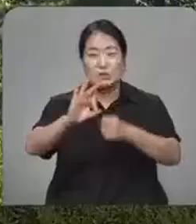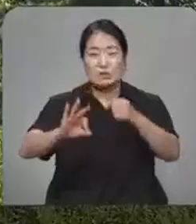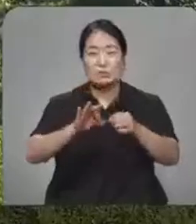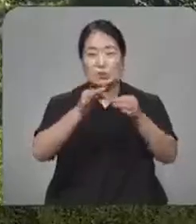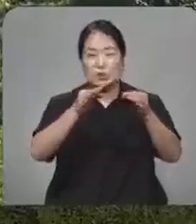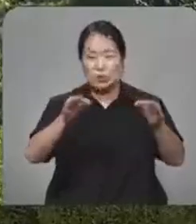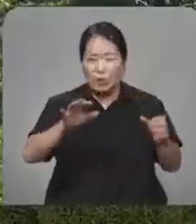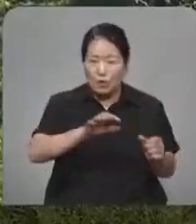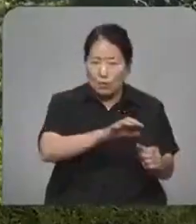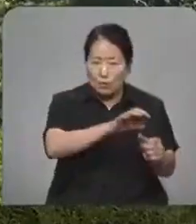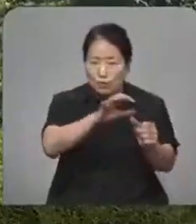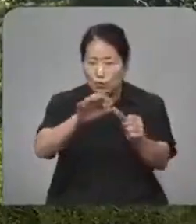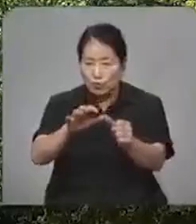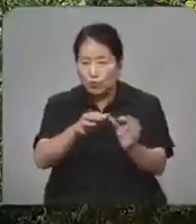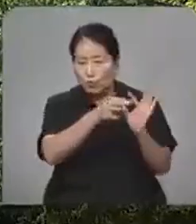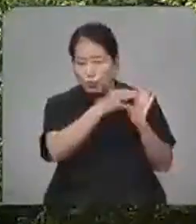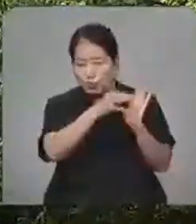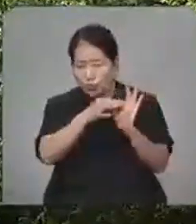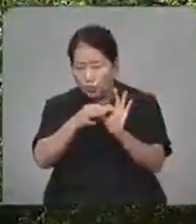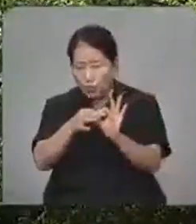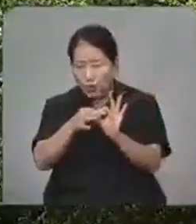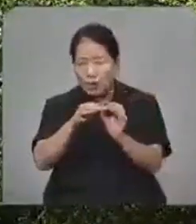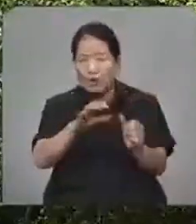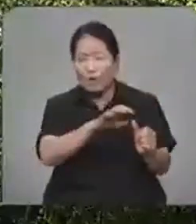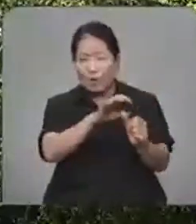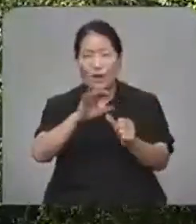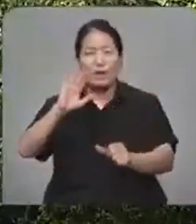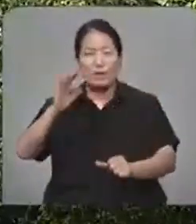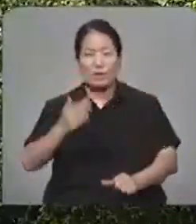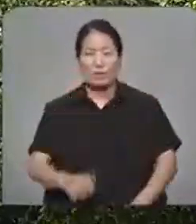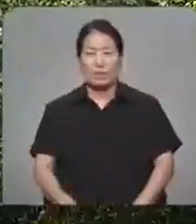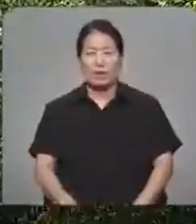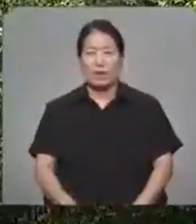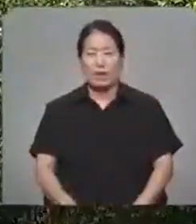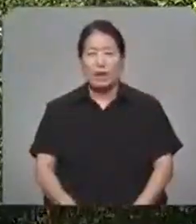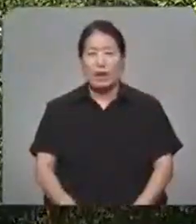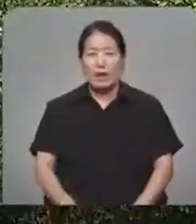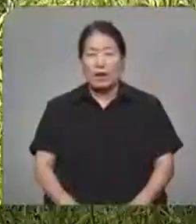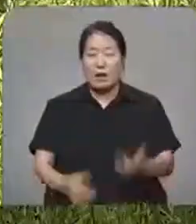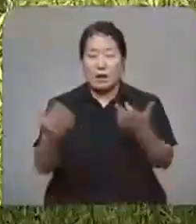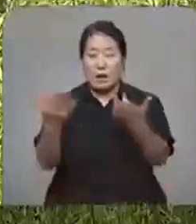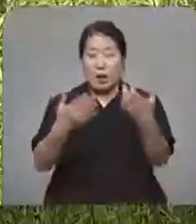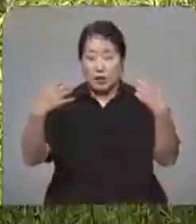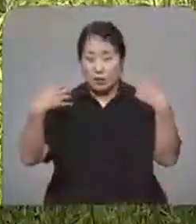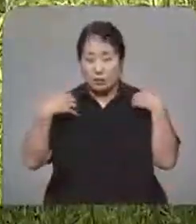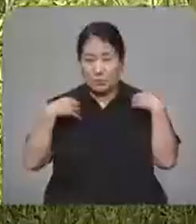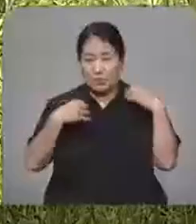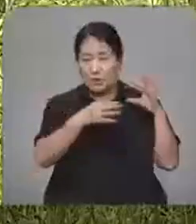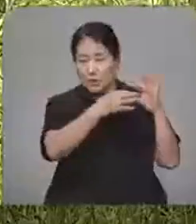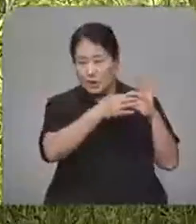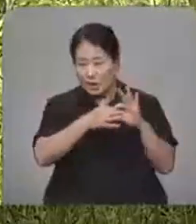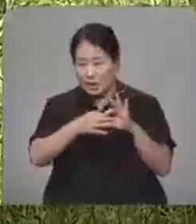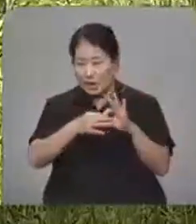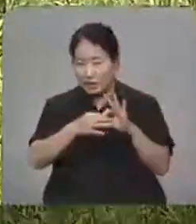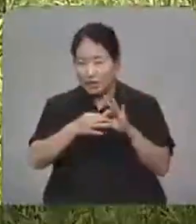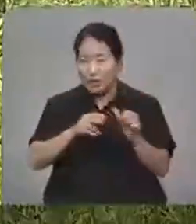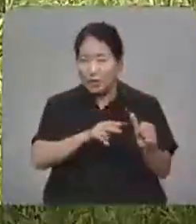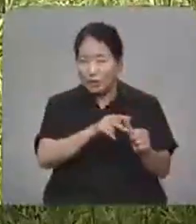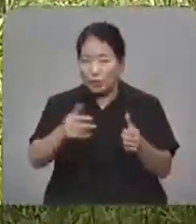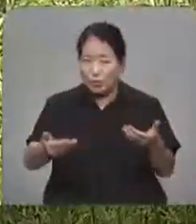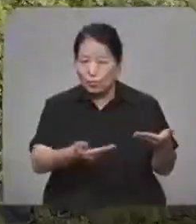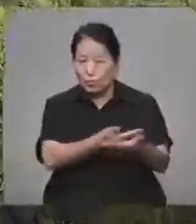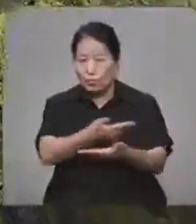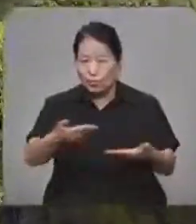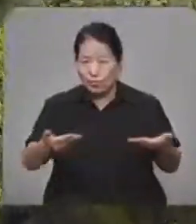유지 관리가 진행됩니다. 지역민들은 생태 복구 사업이 끝날 때까지 강원도가 지속적으로 소통할 것을 당부했습니다.